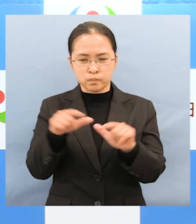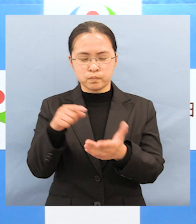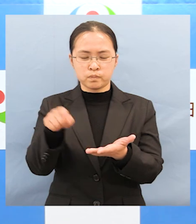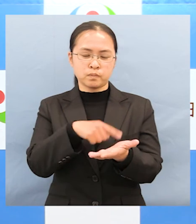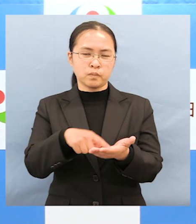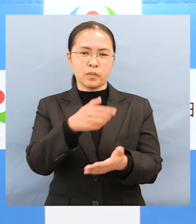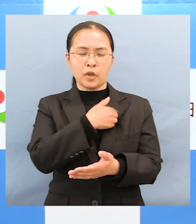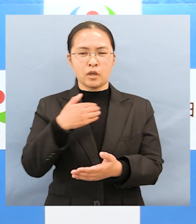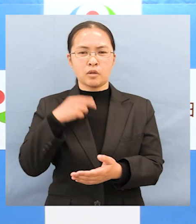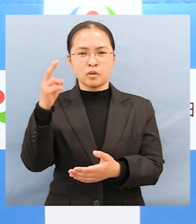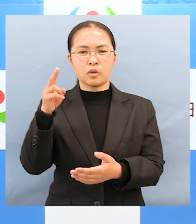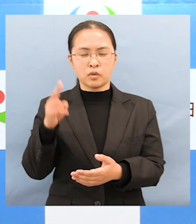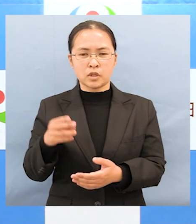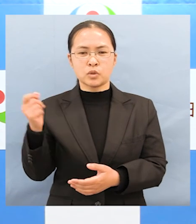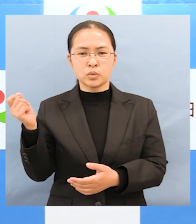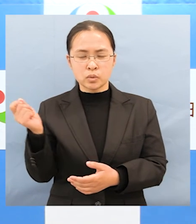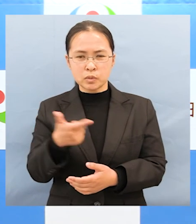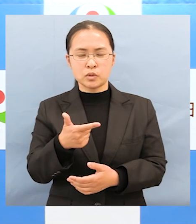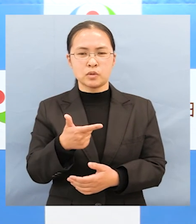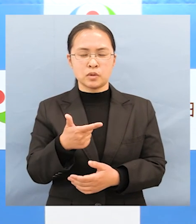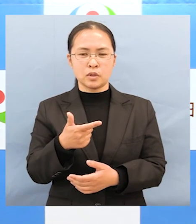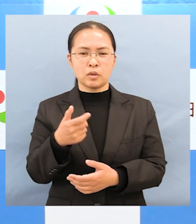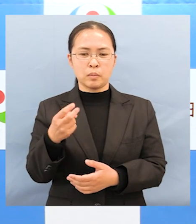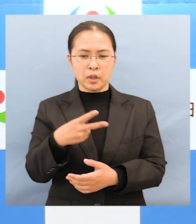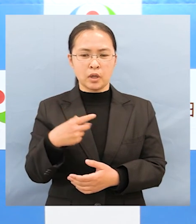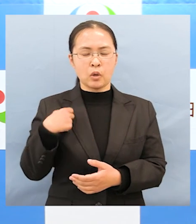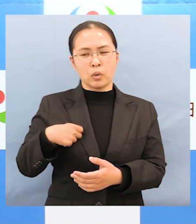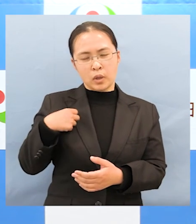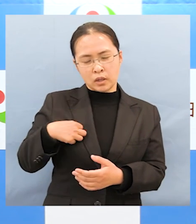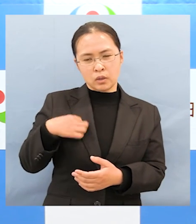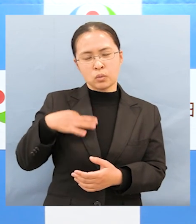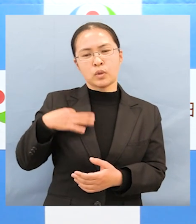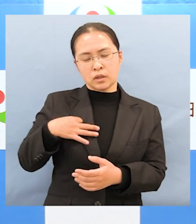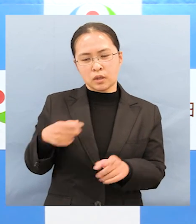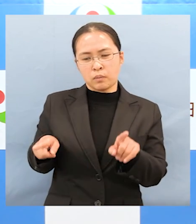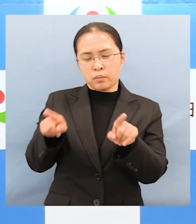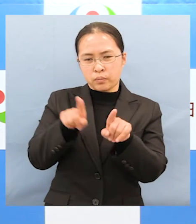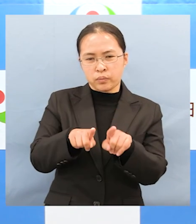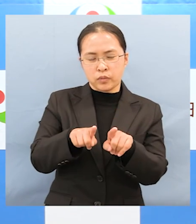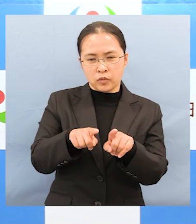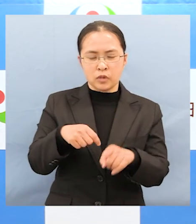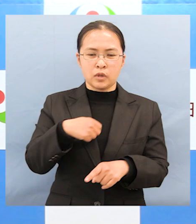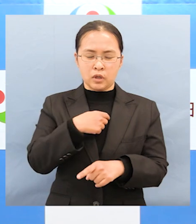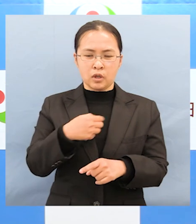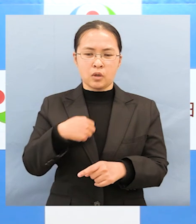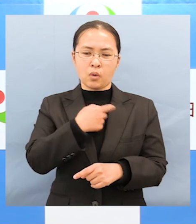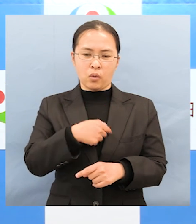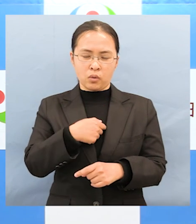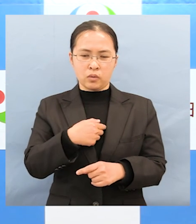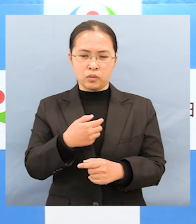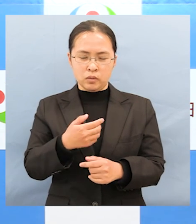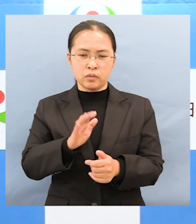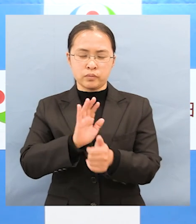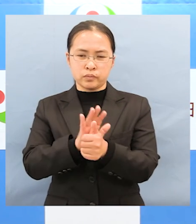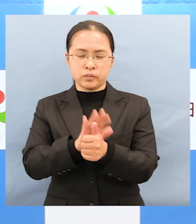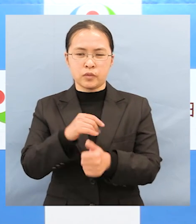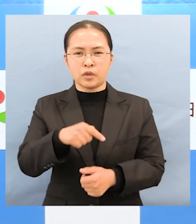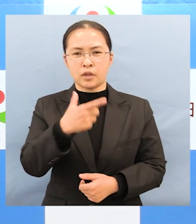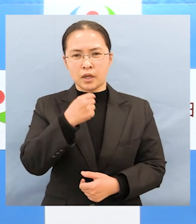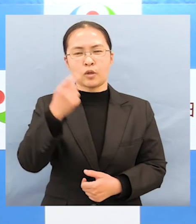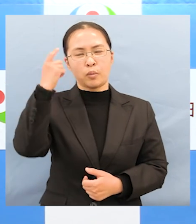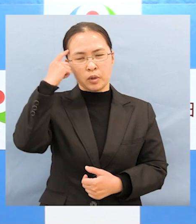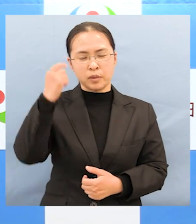ように、迅速かつ不安に寄り添えるような対応に心がけていきたいというふうに思っております